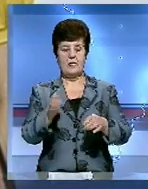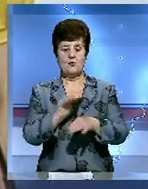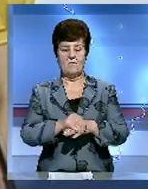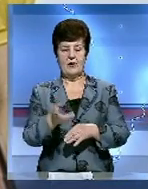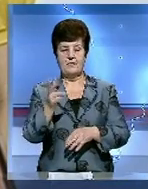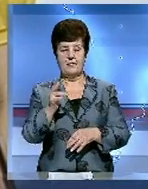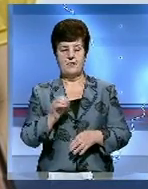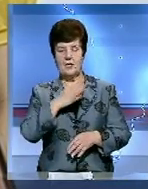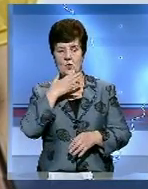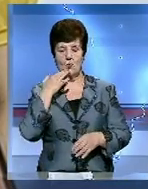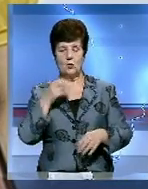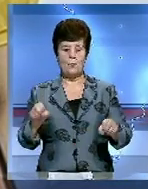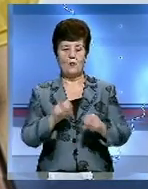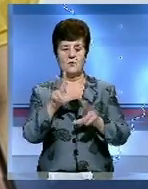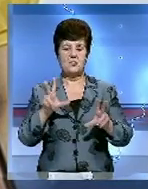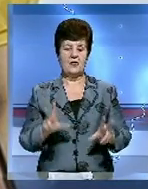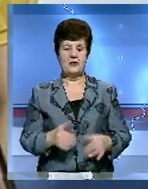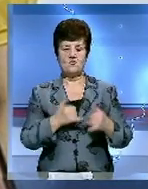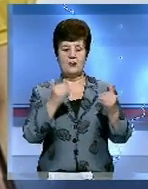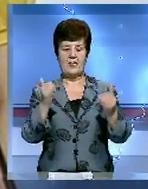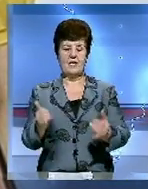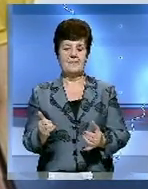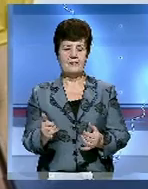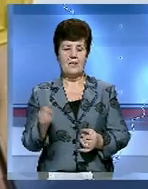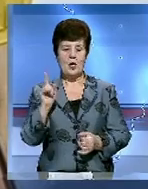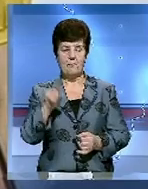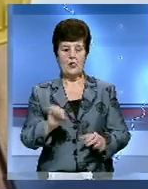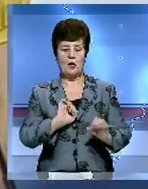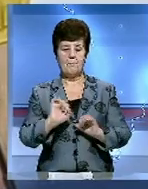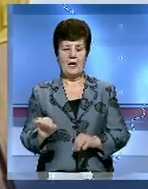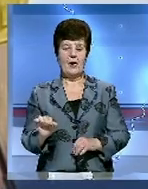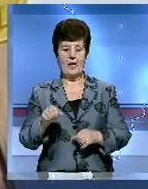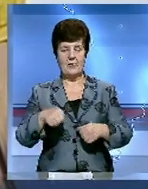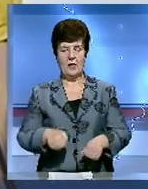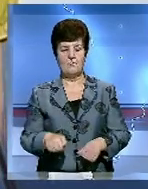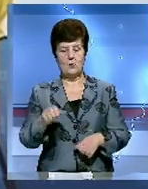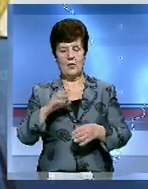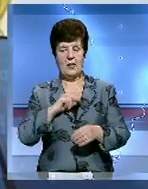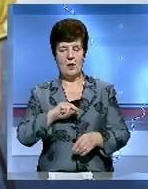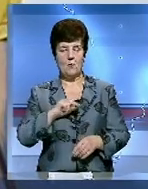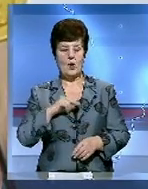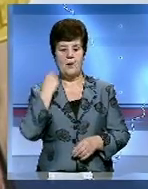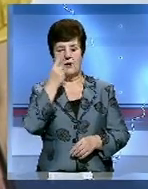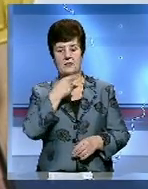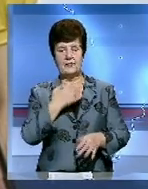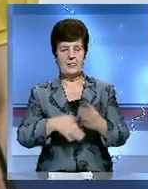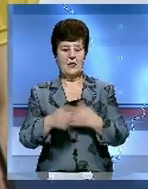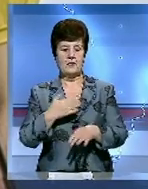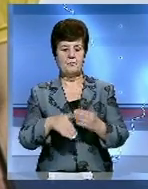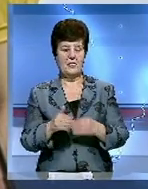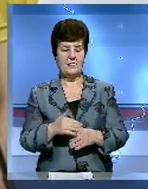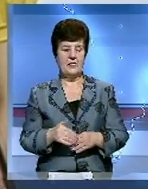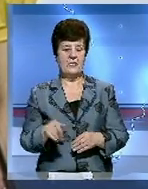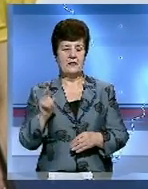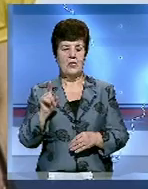mult profesionalism și dedicație pentru apărarea dreptului la muncă a persoanelor cu dizabilități, o companie